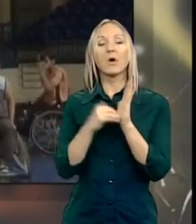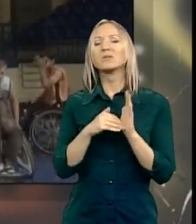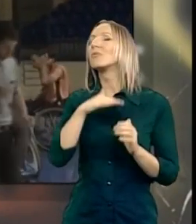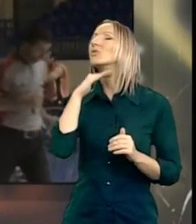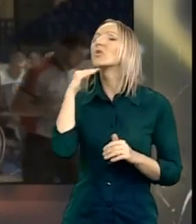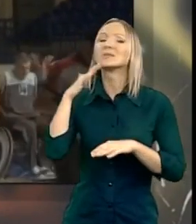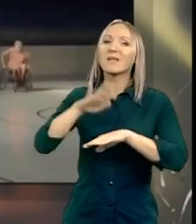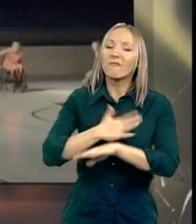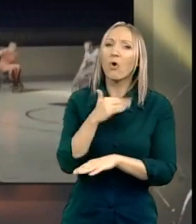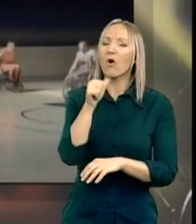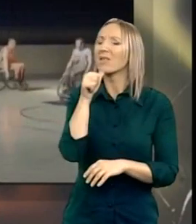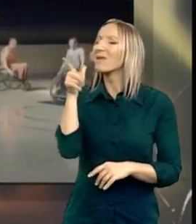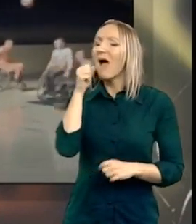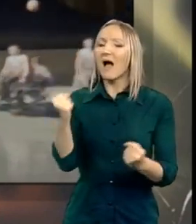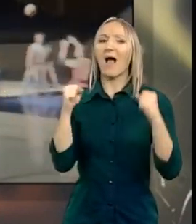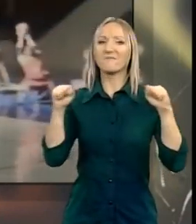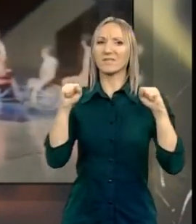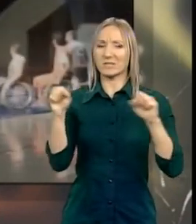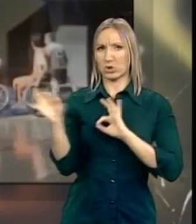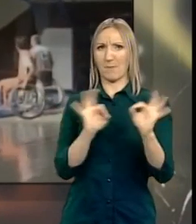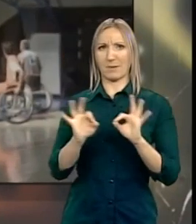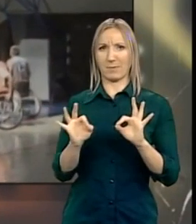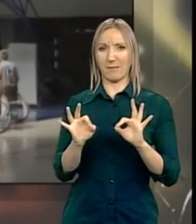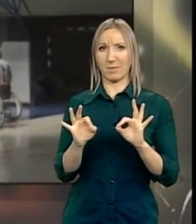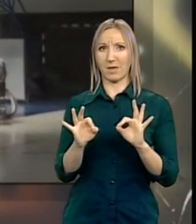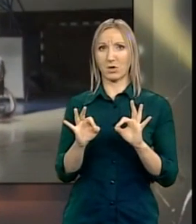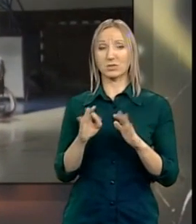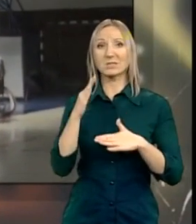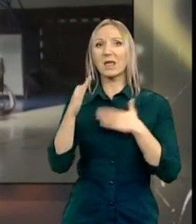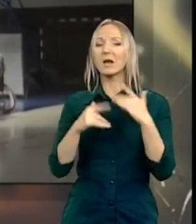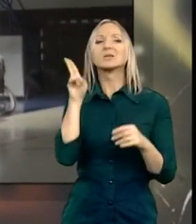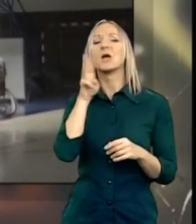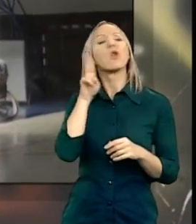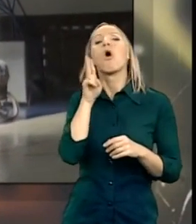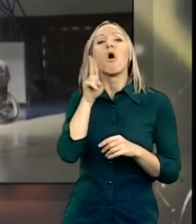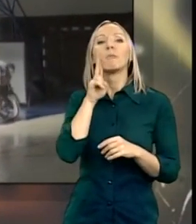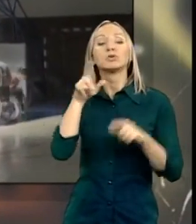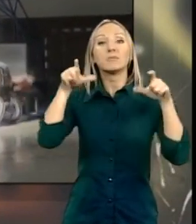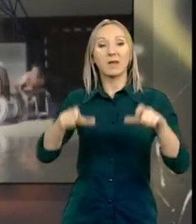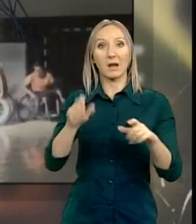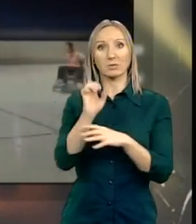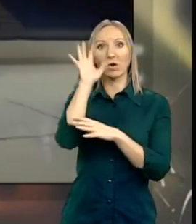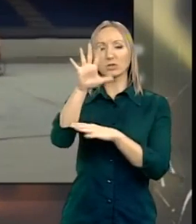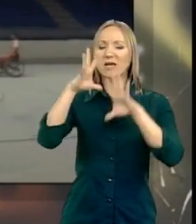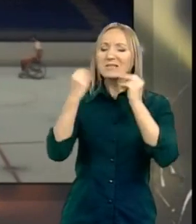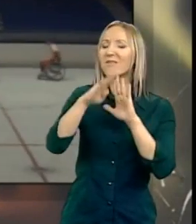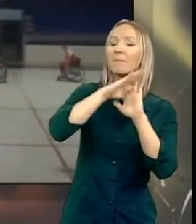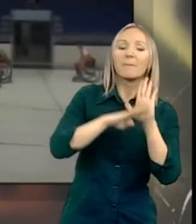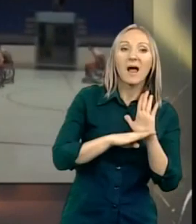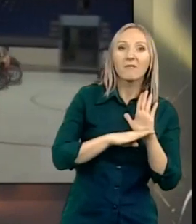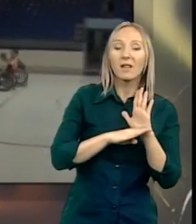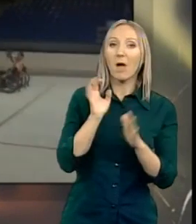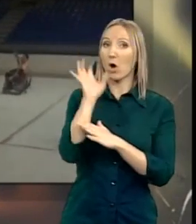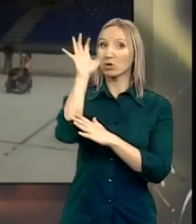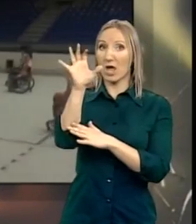dosta volje, ali i izuzetna fizička pripremljenost. Igra se na standardnom terenu za košarku, što je svim pravilima košarkaške